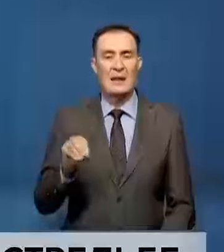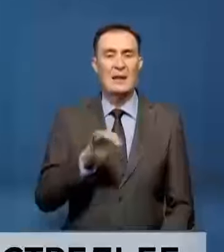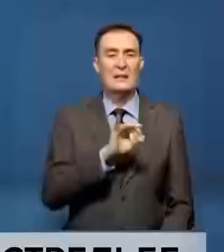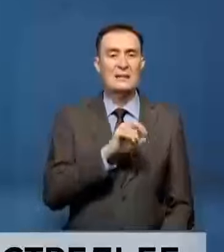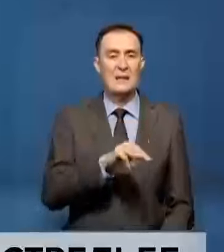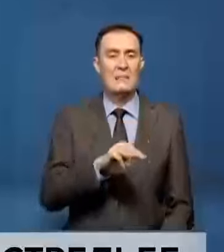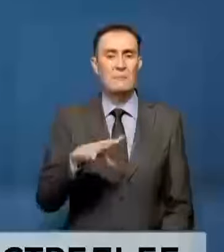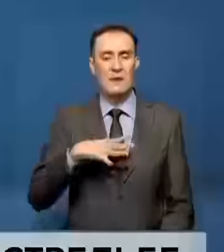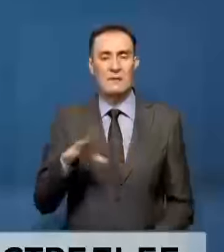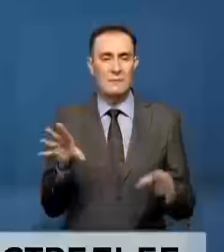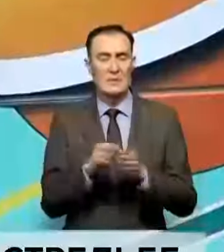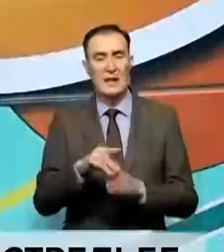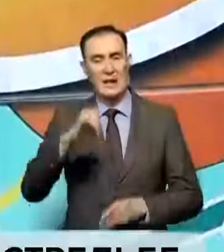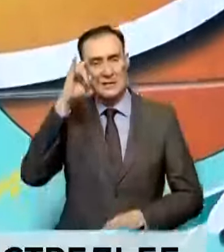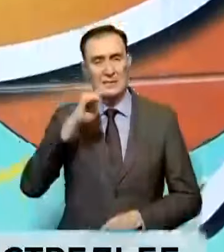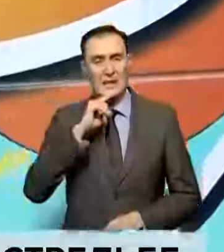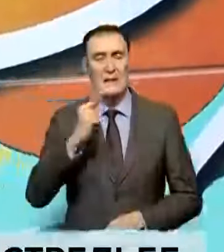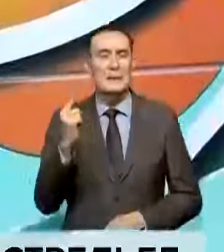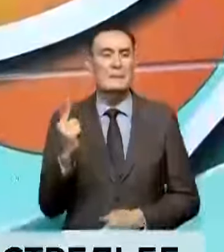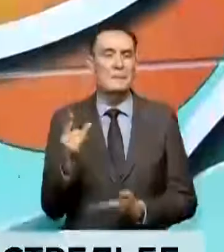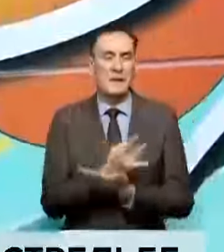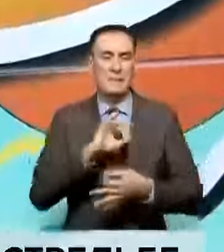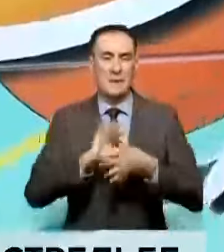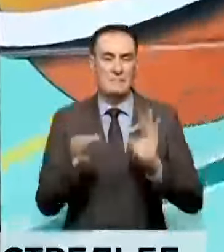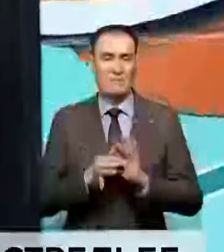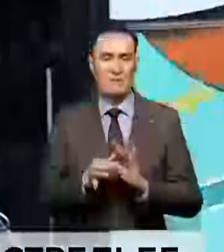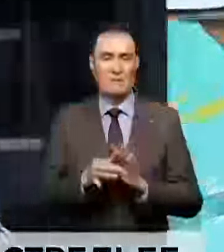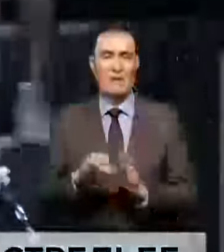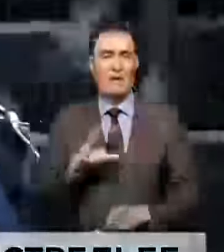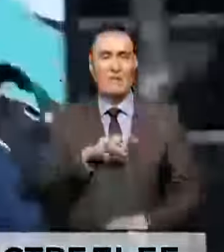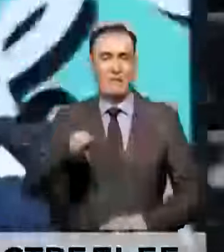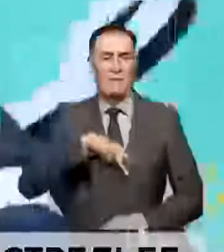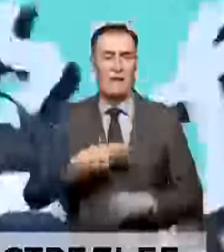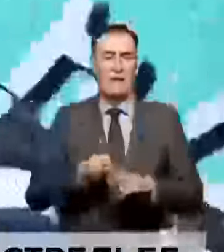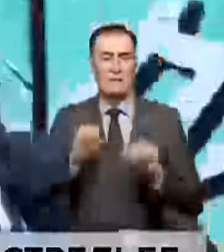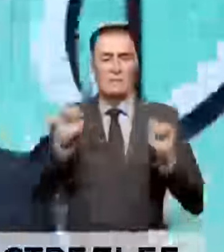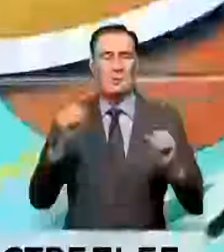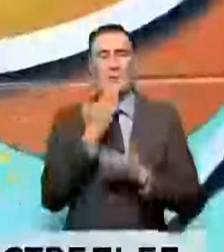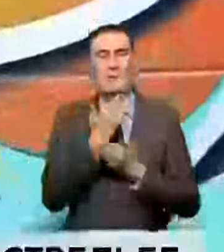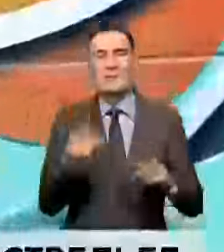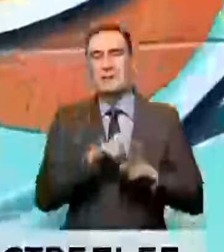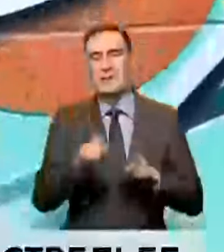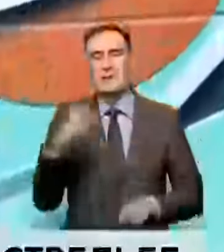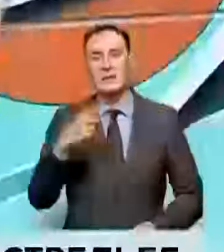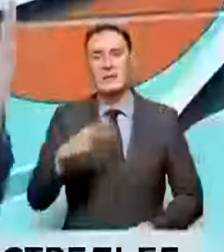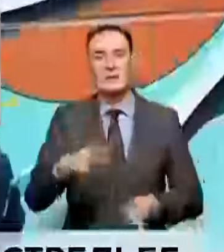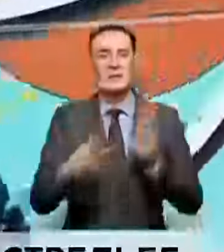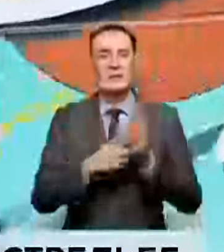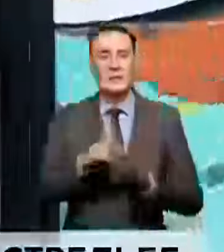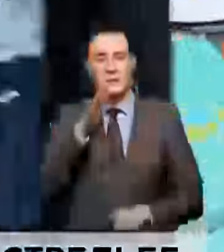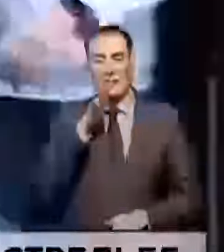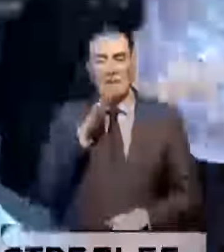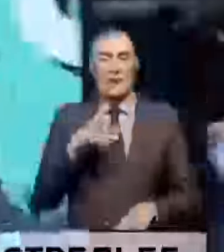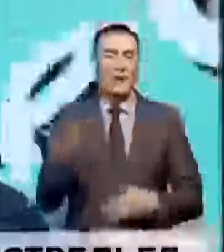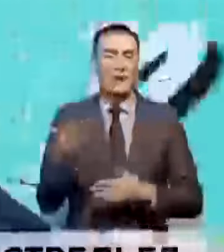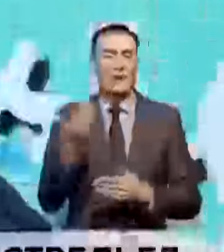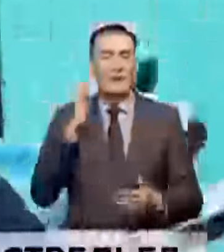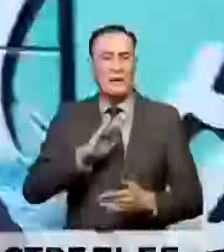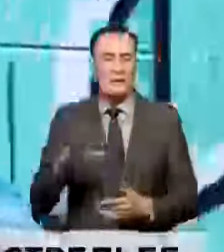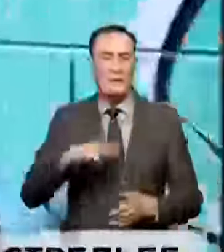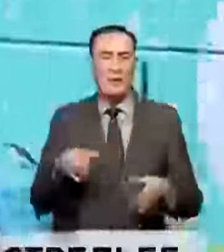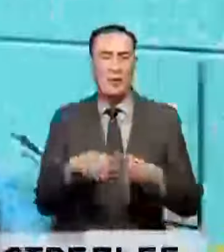Исламом Сатпаевым, стала для Казахстана первым олимпийским трофеем в этом виде спорта за последние 28 лет. Не так давно в